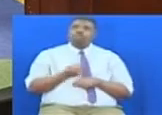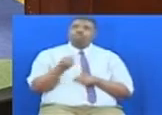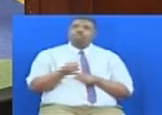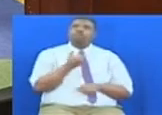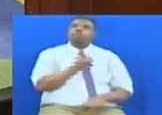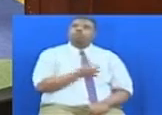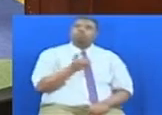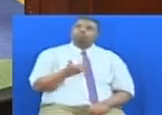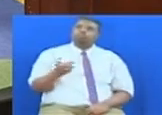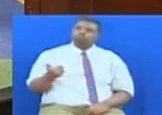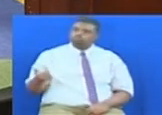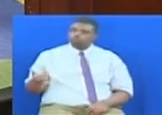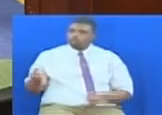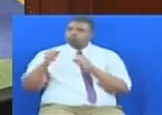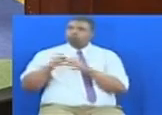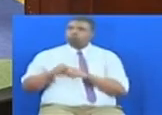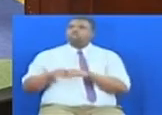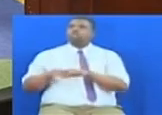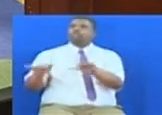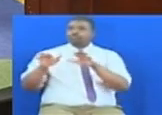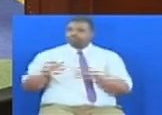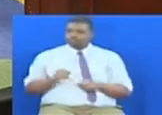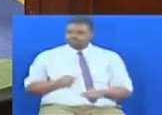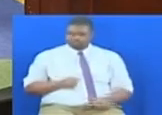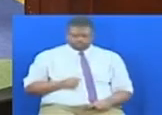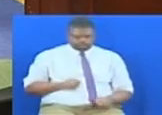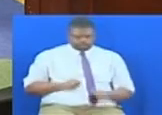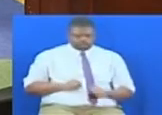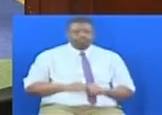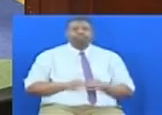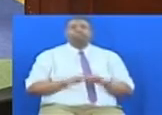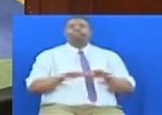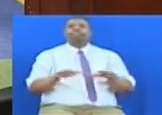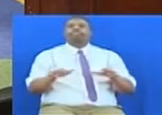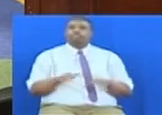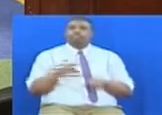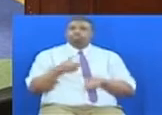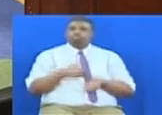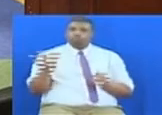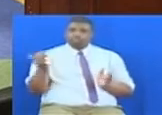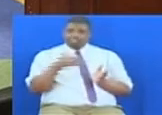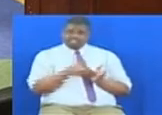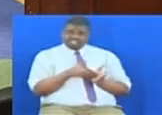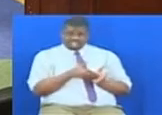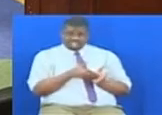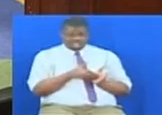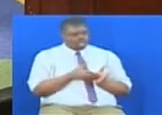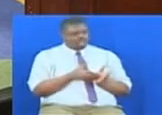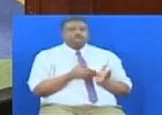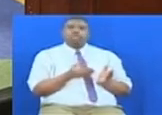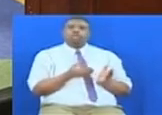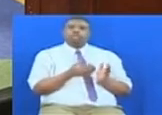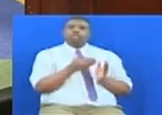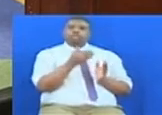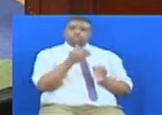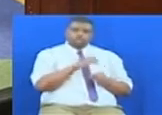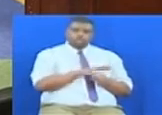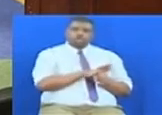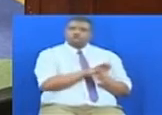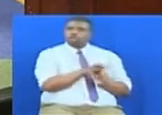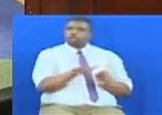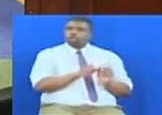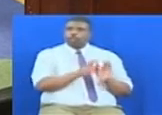watoto wasiugue. Amefunga, lakini muda ulipofika corona inavyokwenda chini kwa